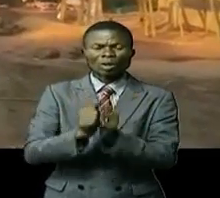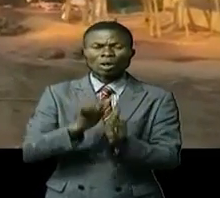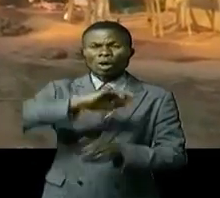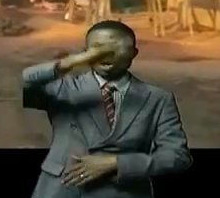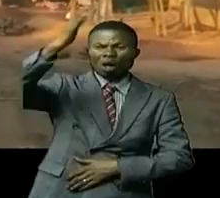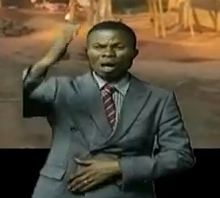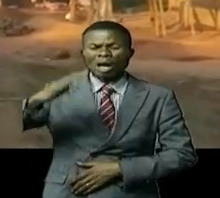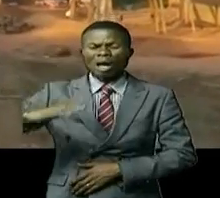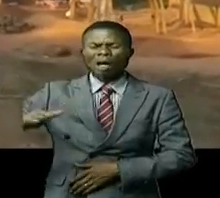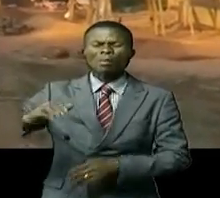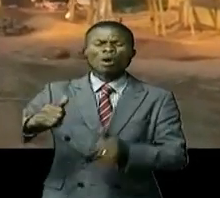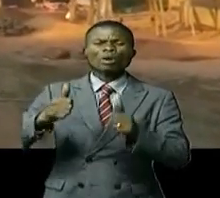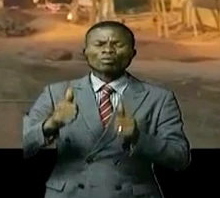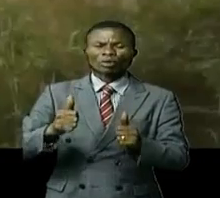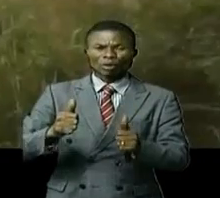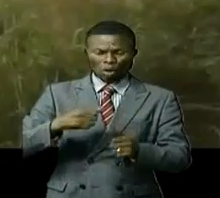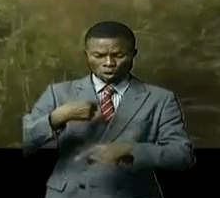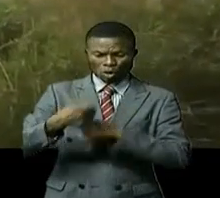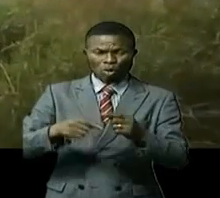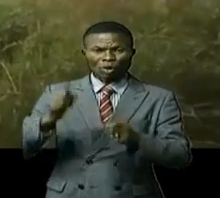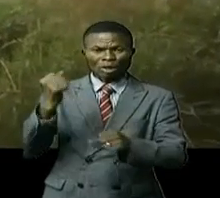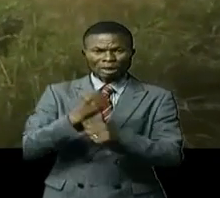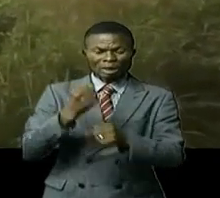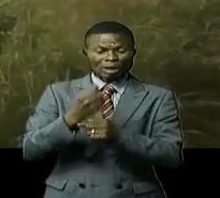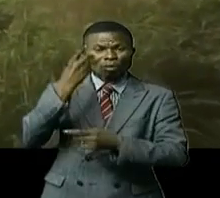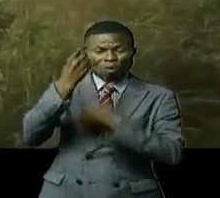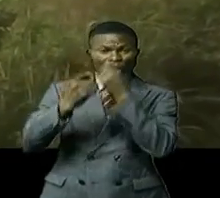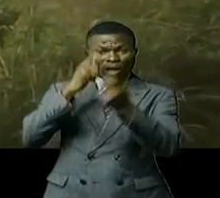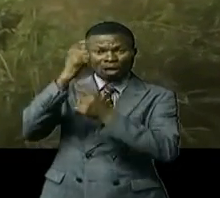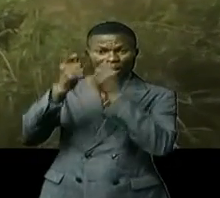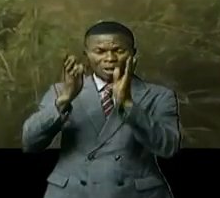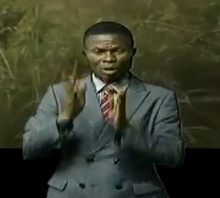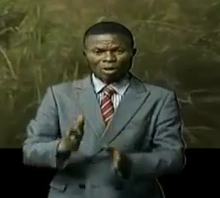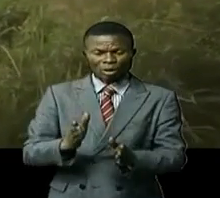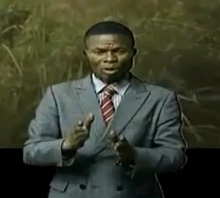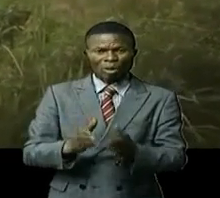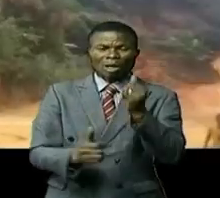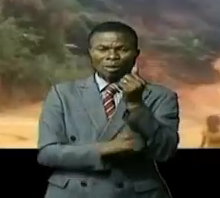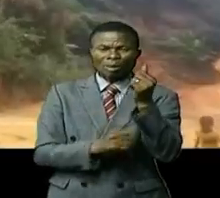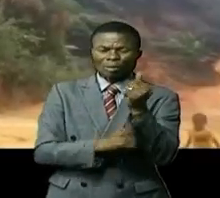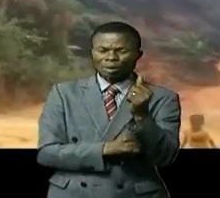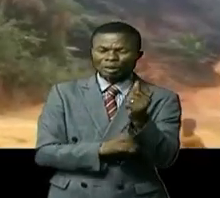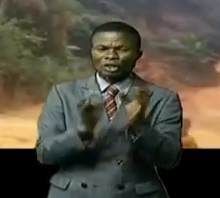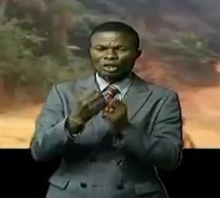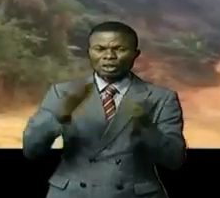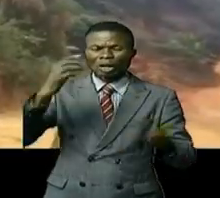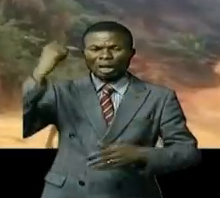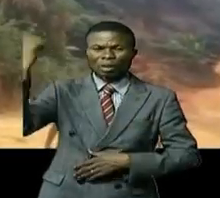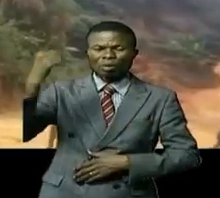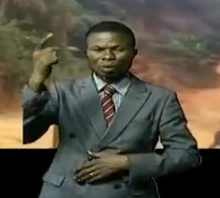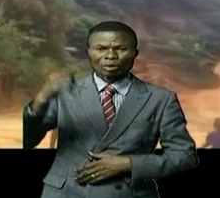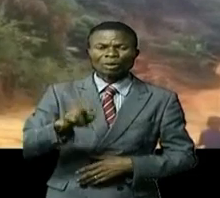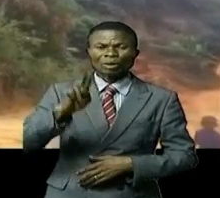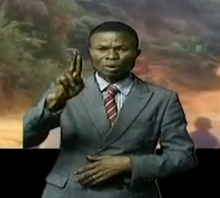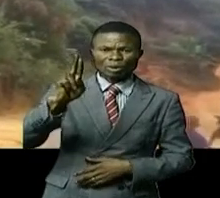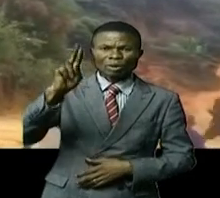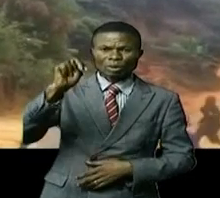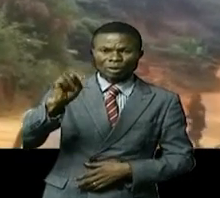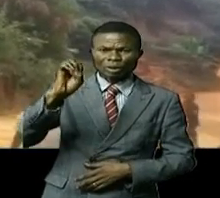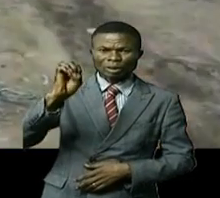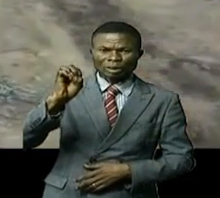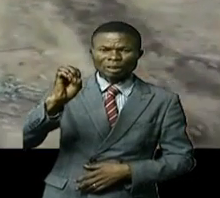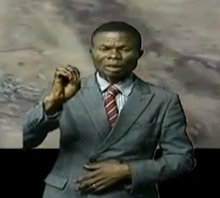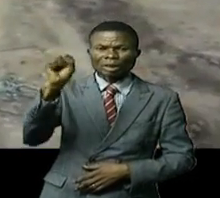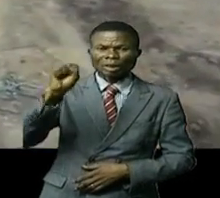Pic Cambien. En dépit de cette attraction touristique, à même de faire partie du patrimoine mondial de l'UNESCO, c'est que la province du